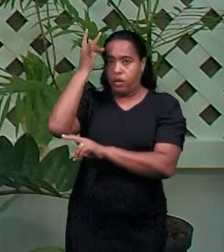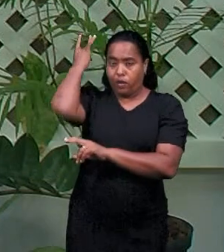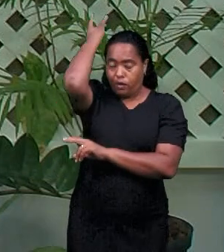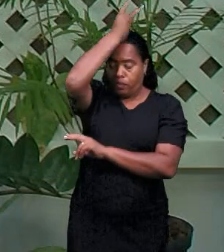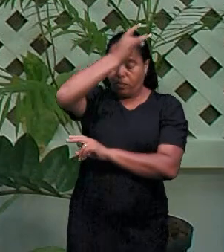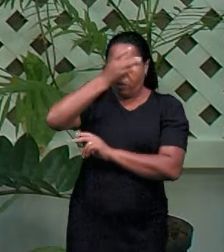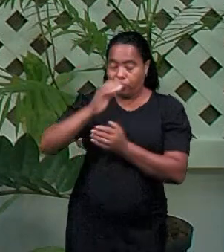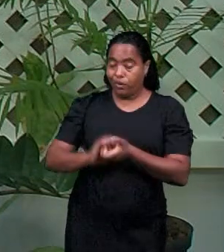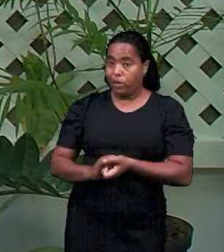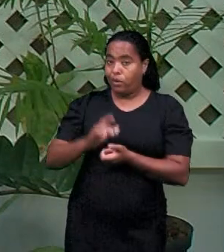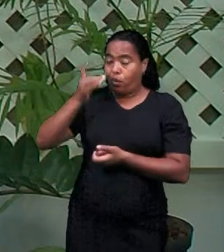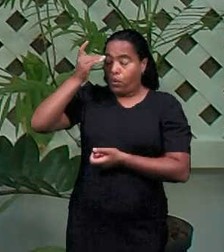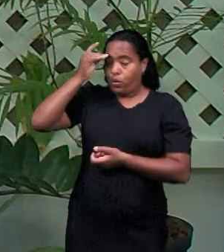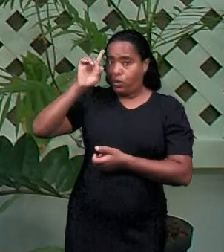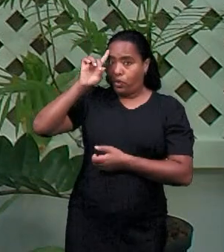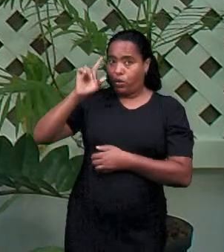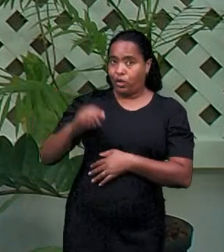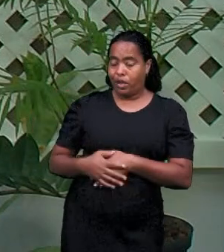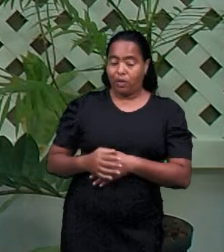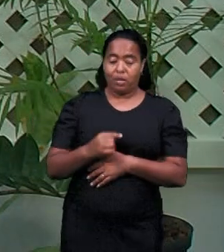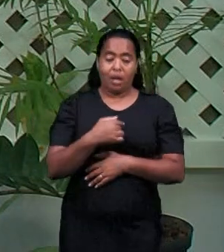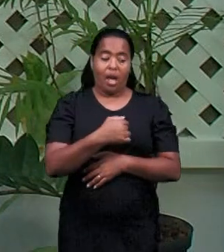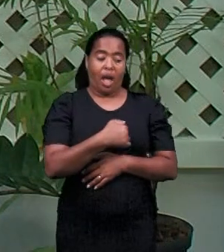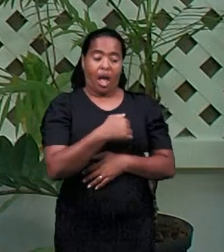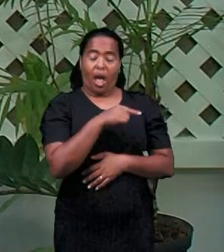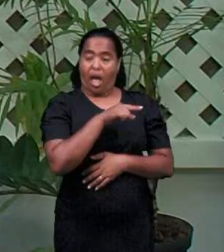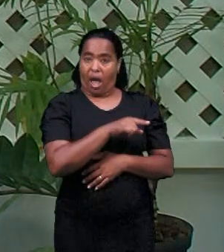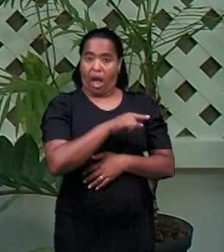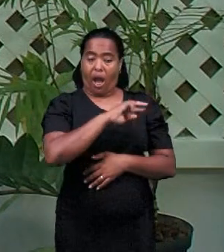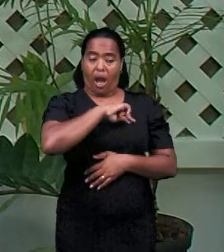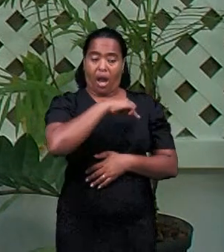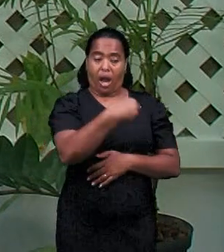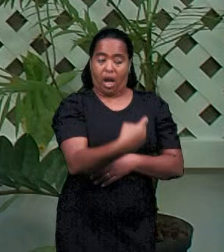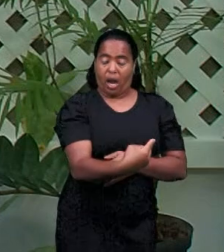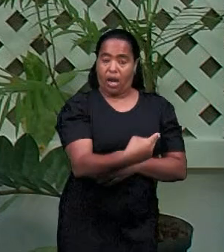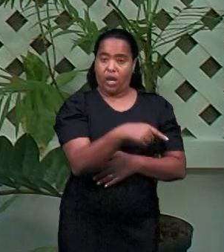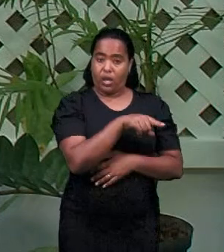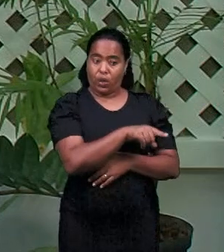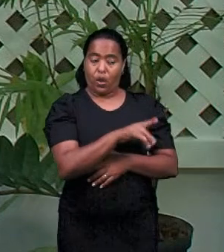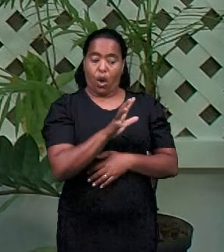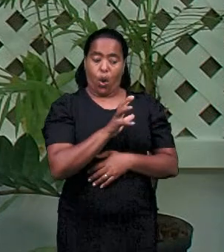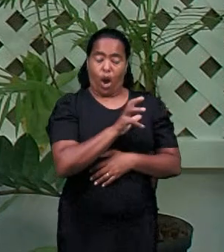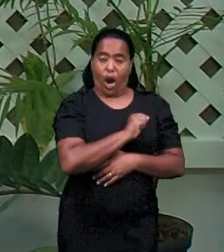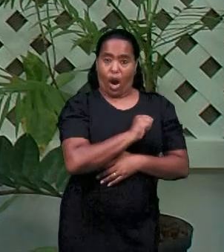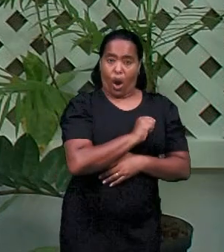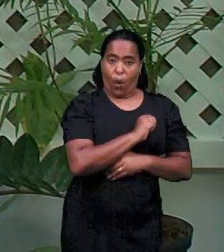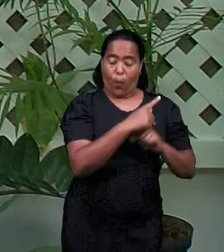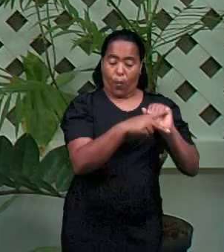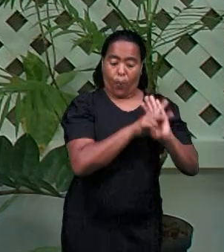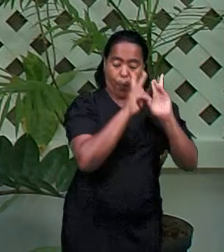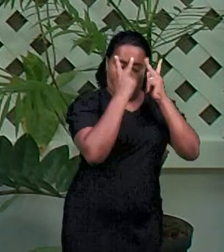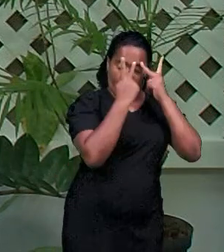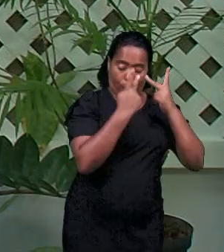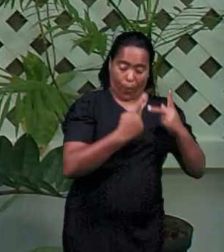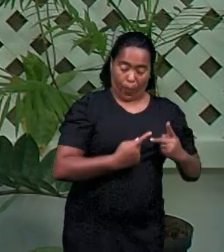dans un message à propos du Saint-Esprit de Dieu, lui, il parlait de l'amour érotique, l'amour de la chair.